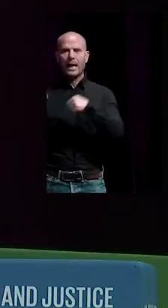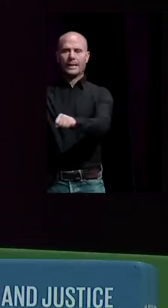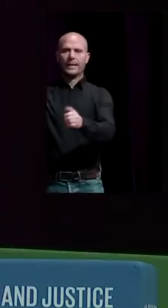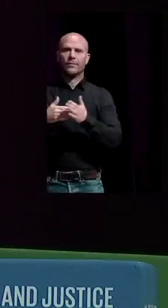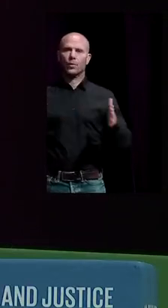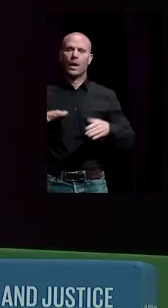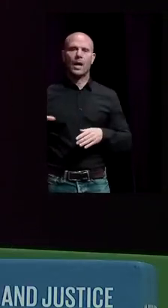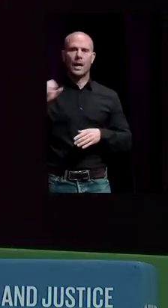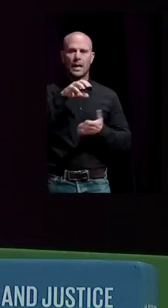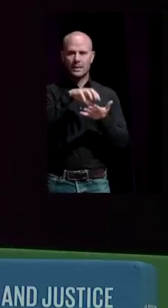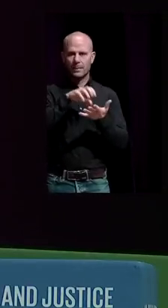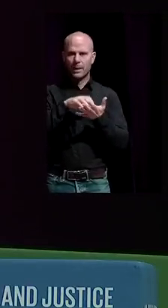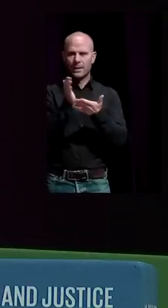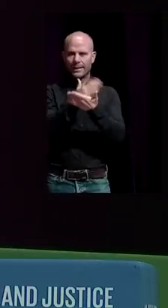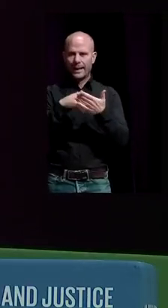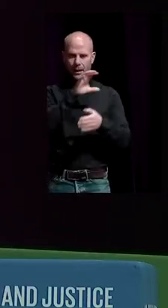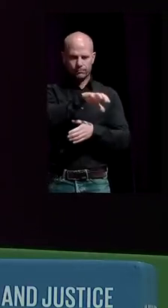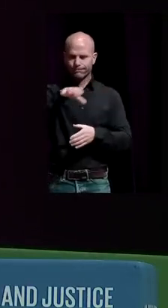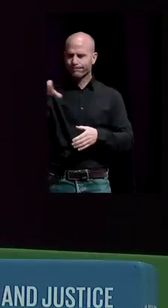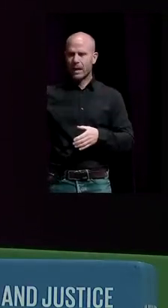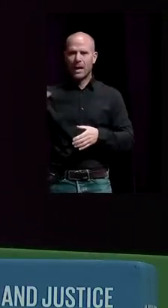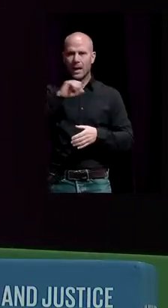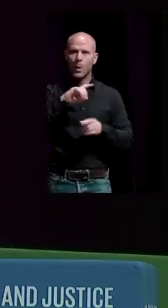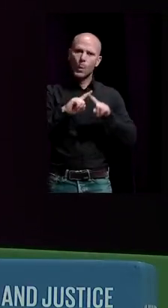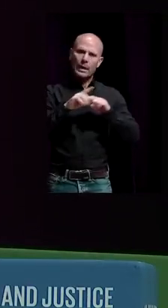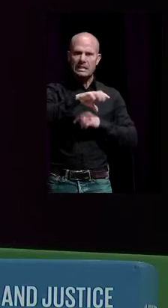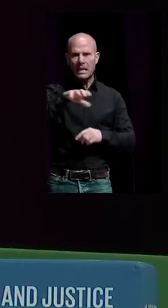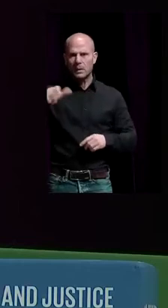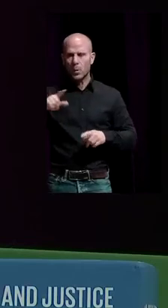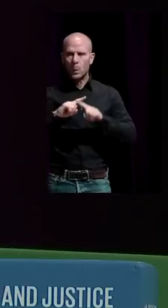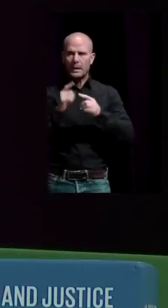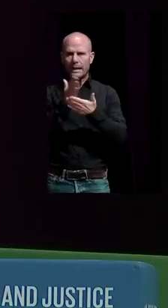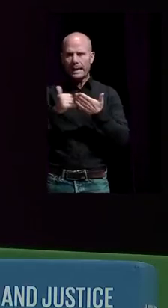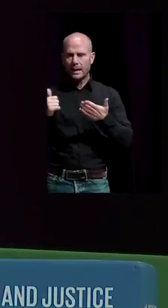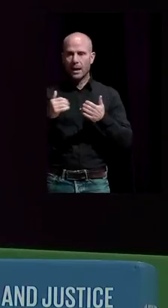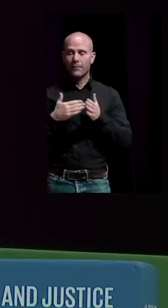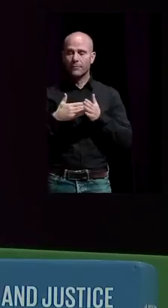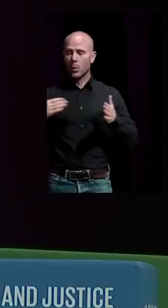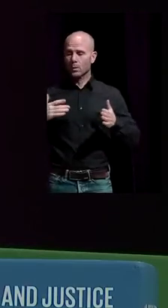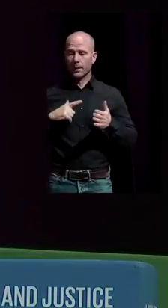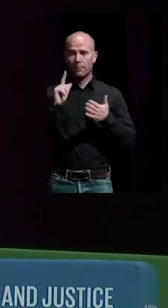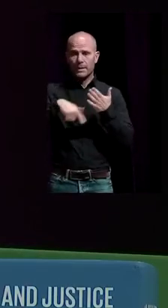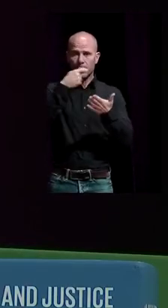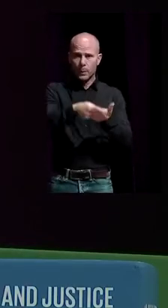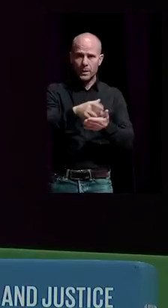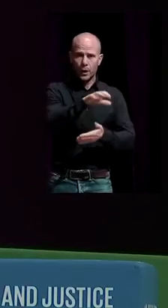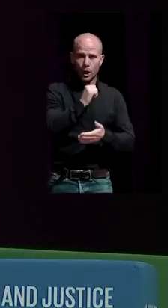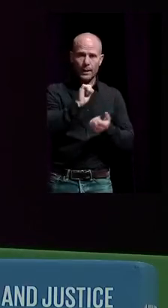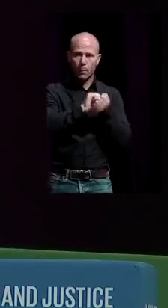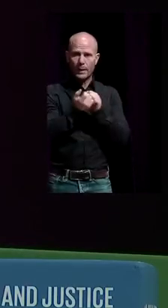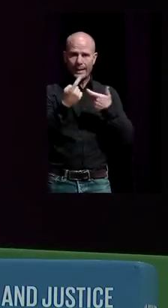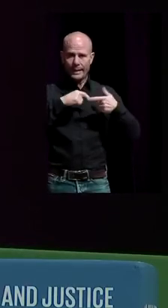alla samhällets delar. Från alla sektorer, från olika delar. Från beslutsfattare i